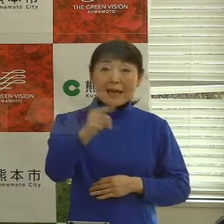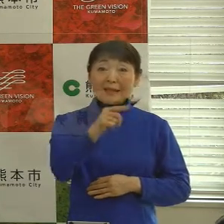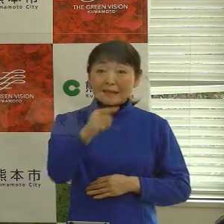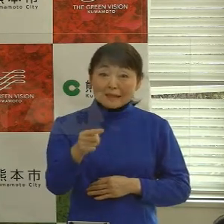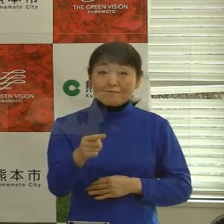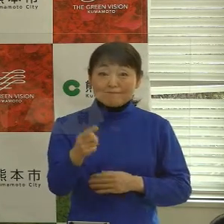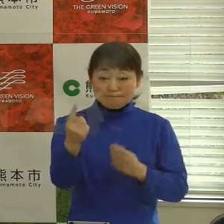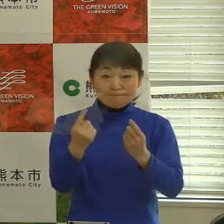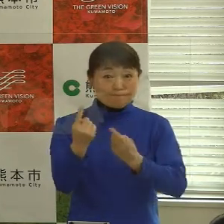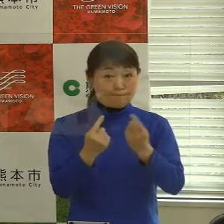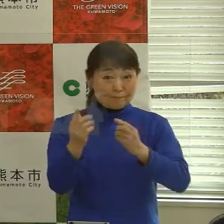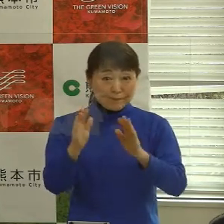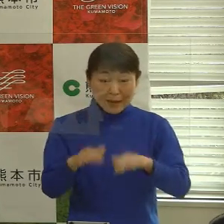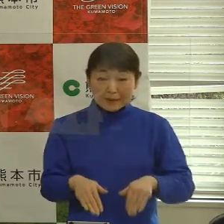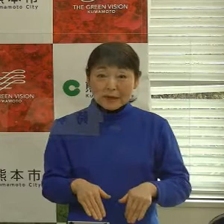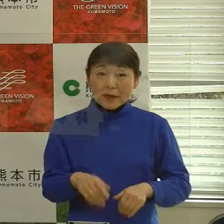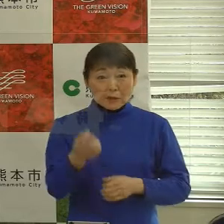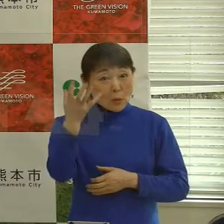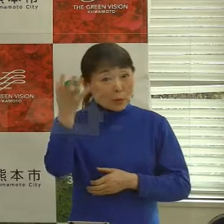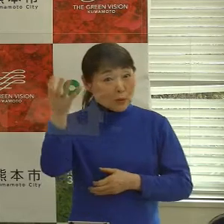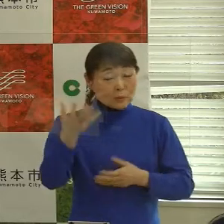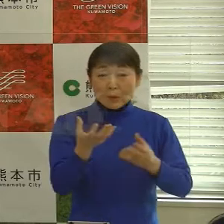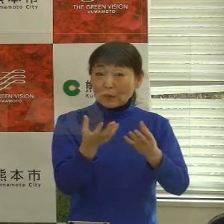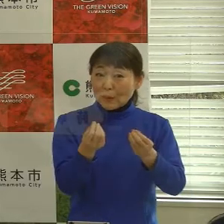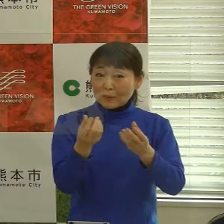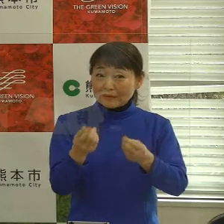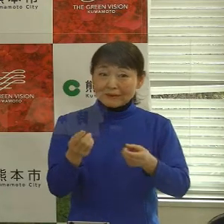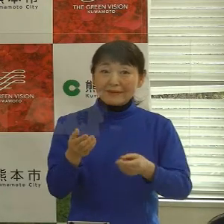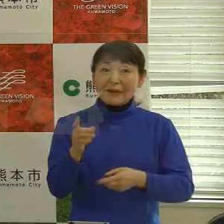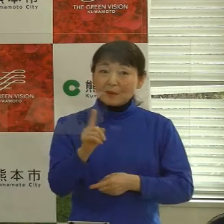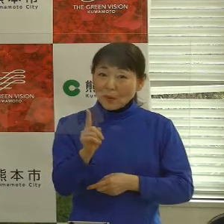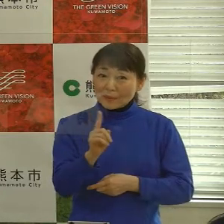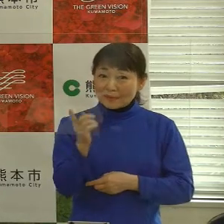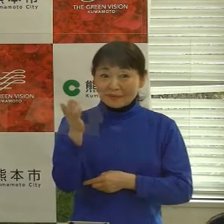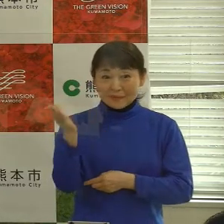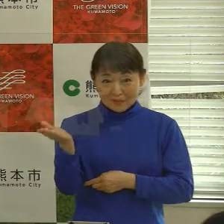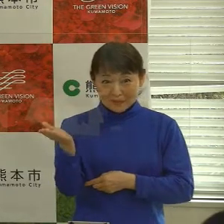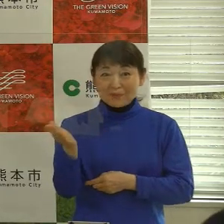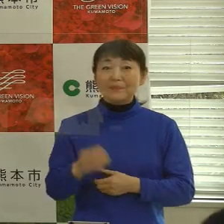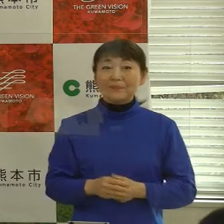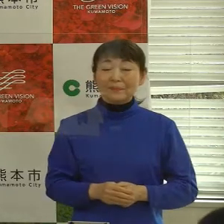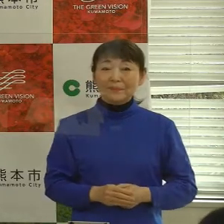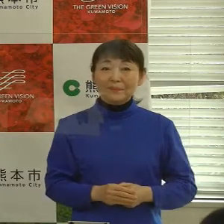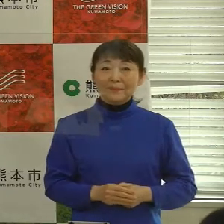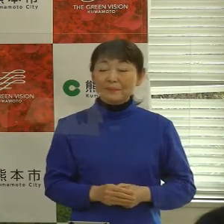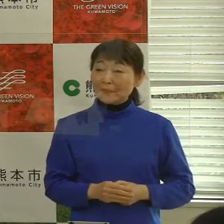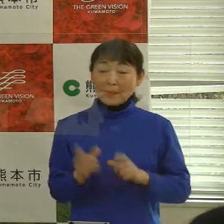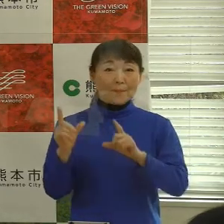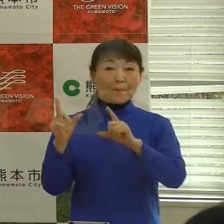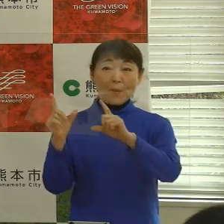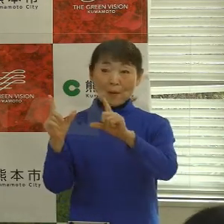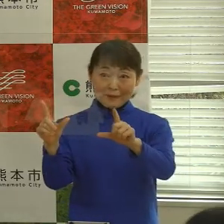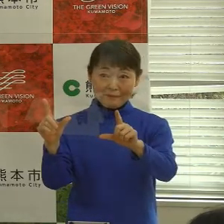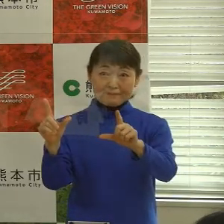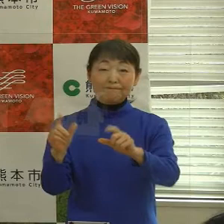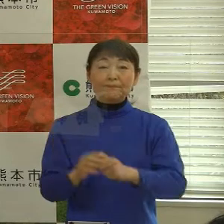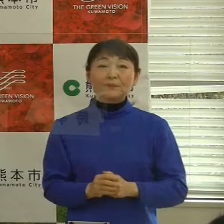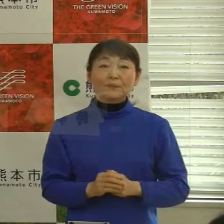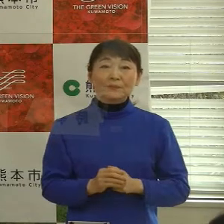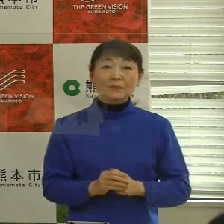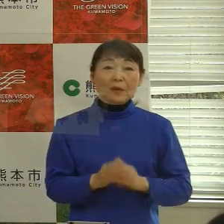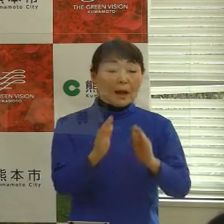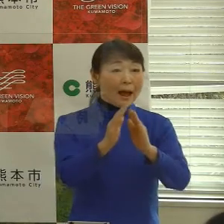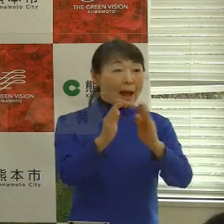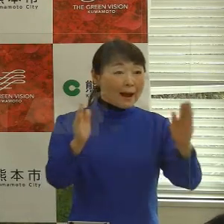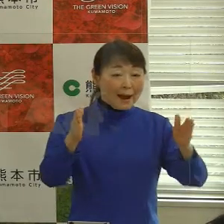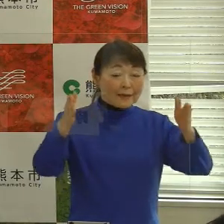字、これは、想定通りなのか、どのような出足としてどのような受け止めなのか。 そうですね、会